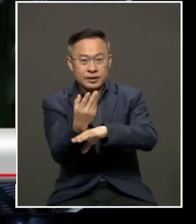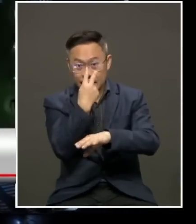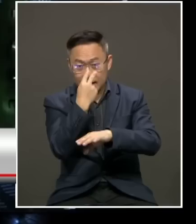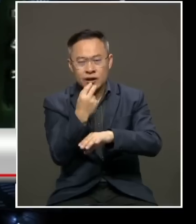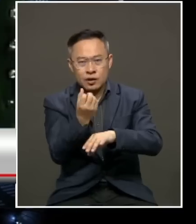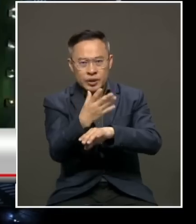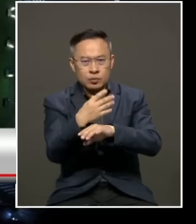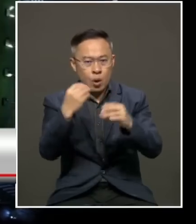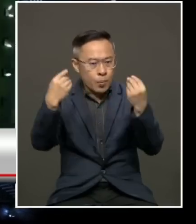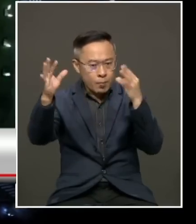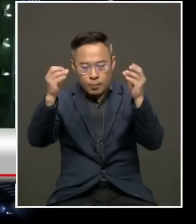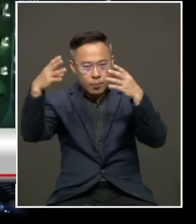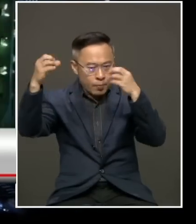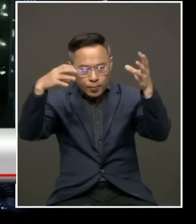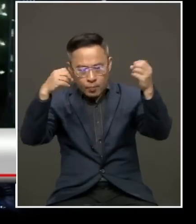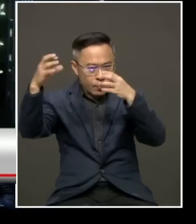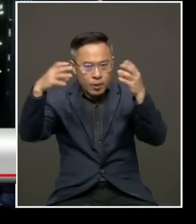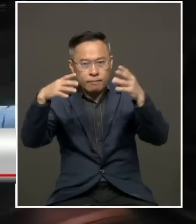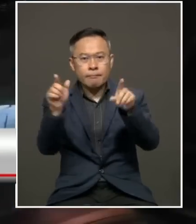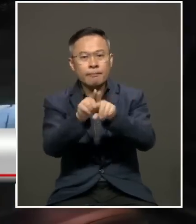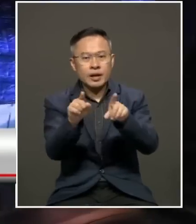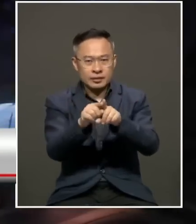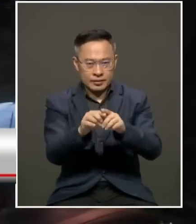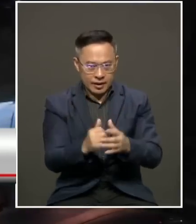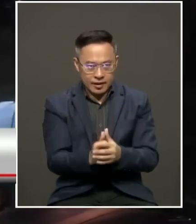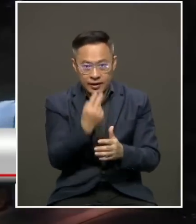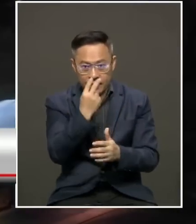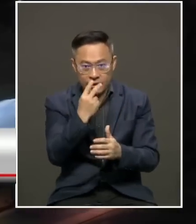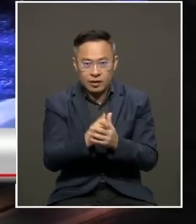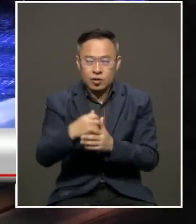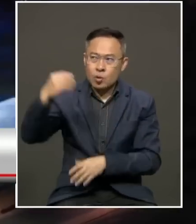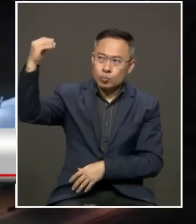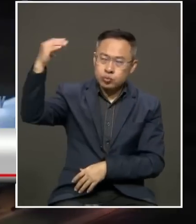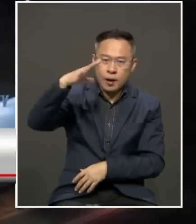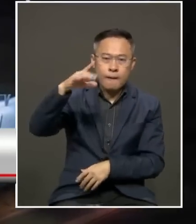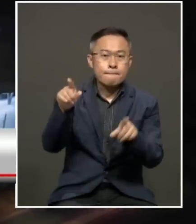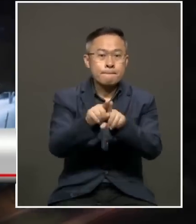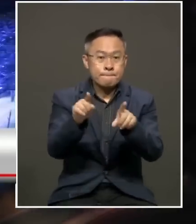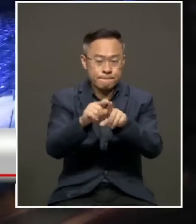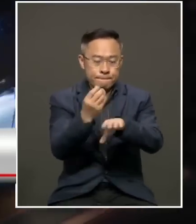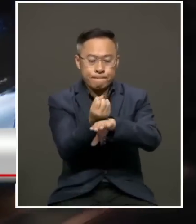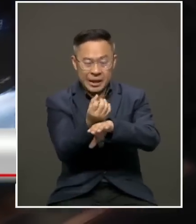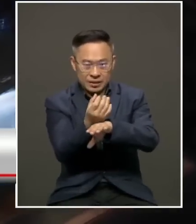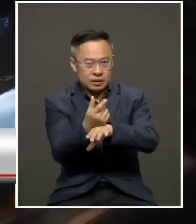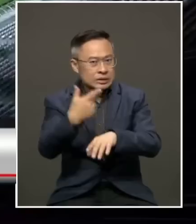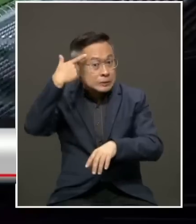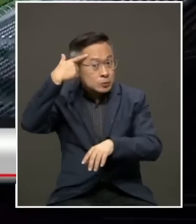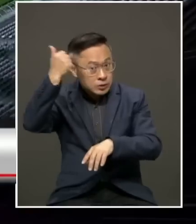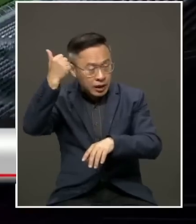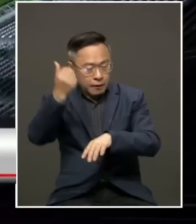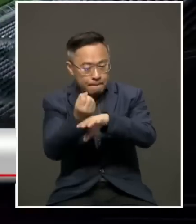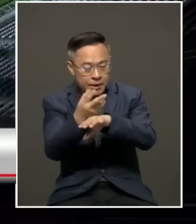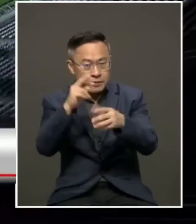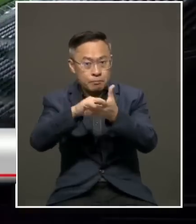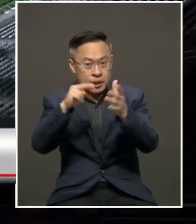เมื่อดวงอาทิตย์เคลื่อนผ่านท้องฟ้าคือน่าจะเป็นแบบการศึกษาเนี่ยมันก็เหมือนเป็นการสร้างเพชรให้กับแต่